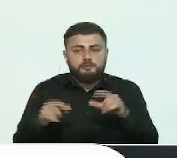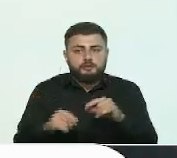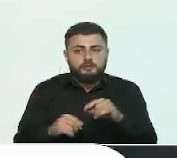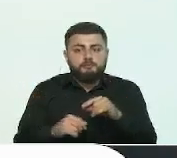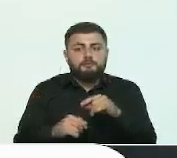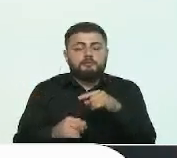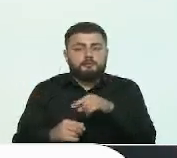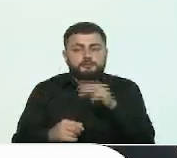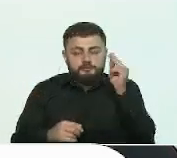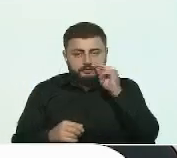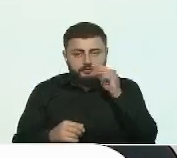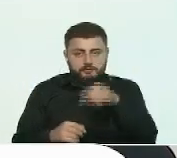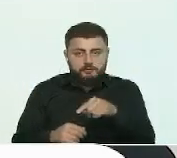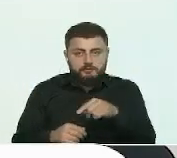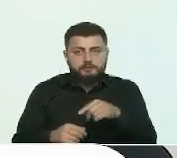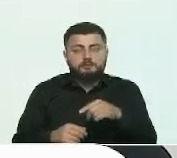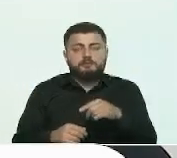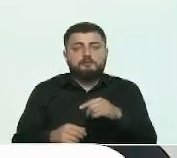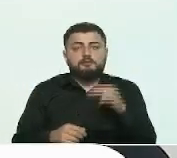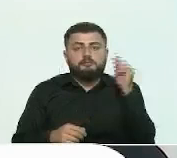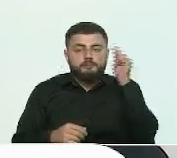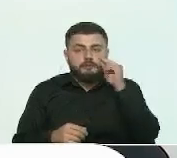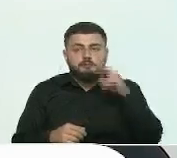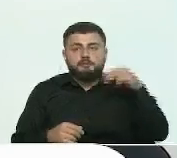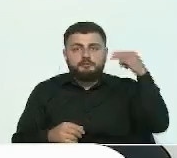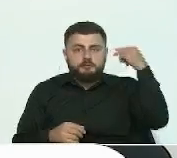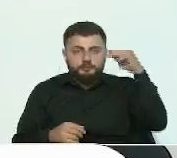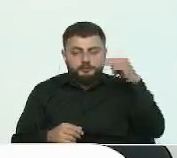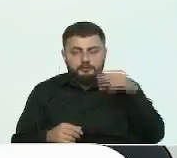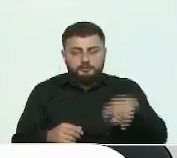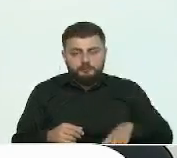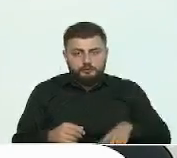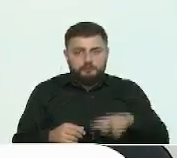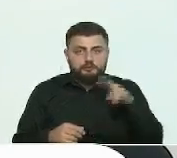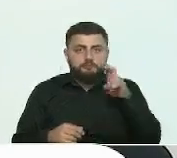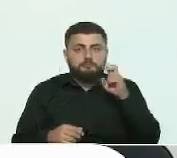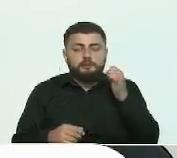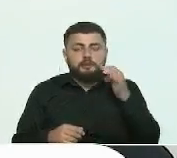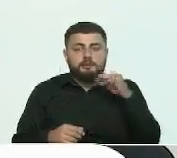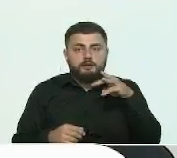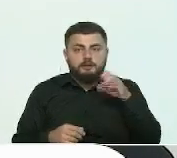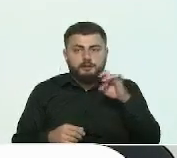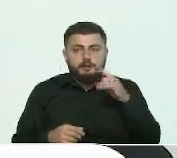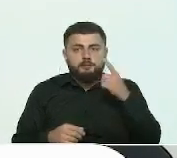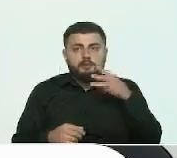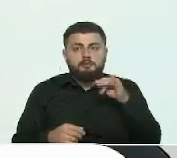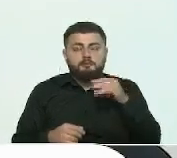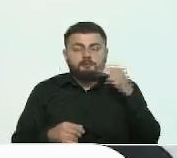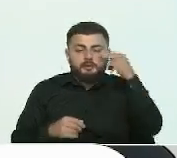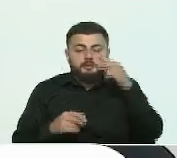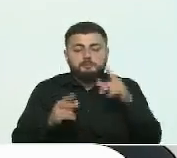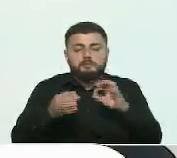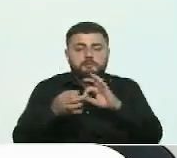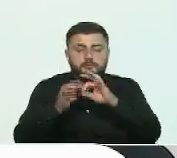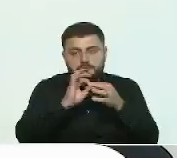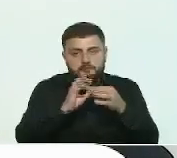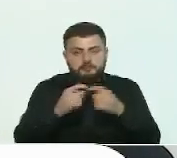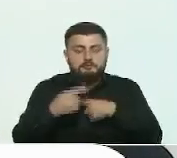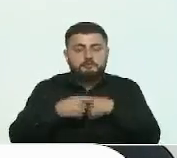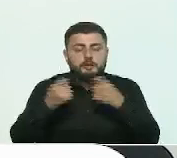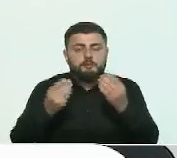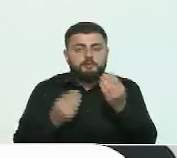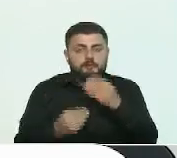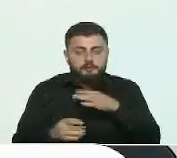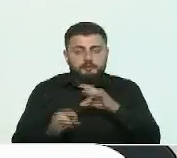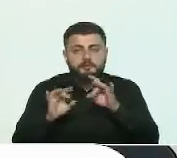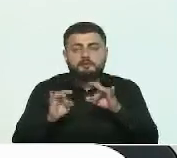liseyin binasıdır. Məktəbin direktoru Bayram Əmiraslanov bizə məktəbin yeni binası ilə bağlı məlumat verdi.